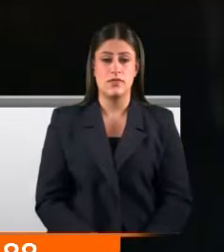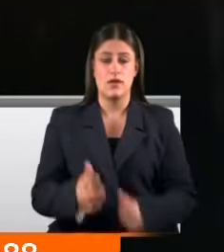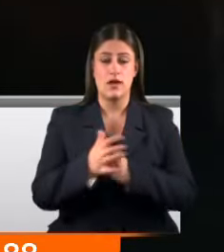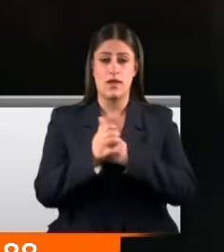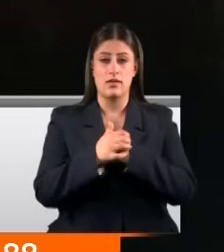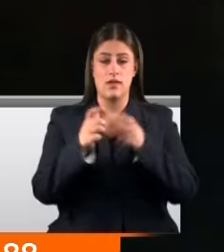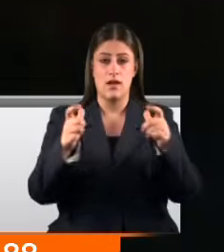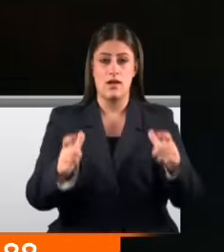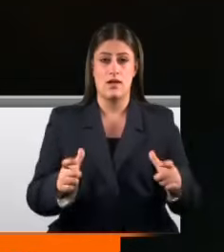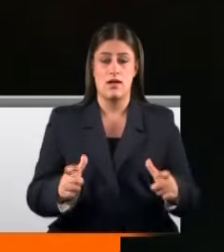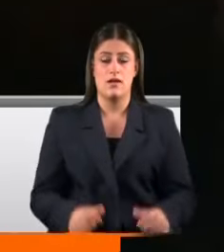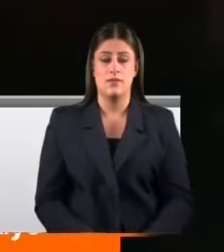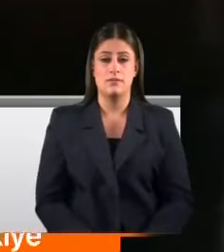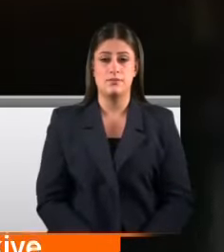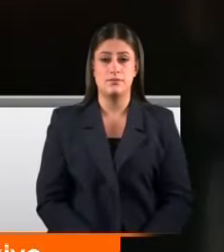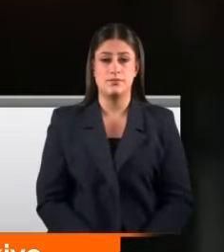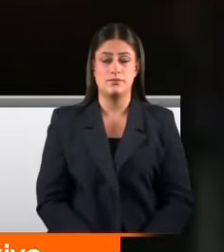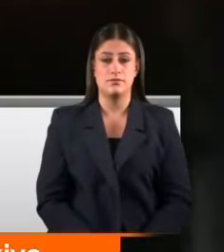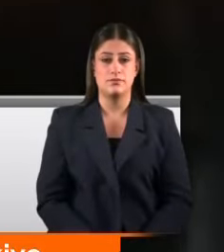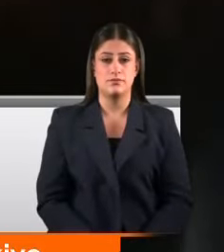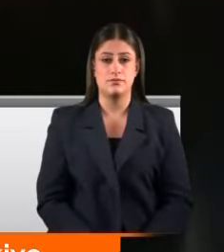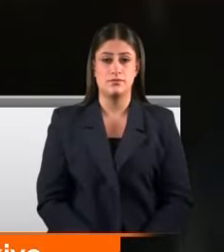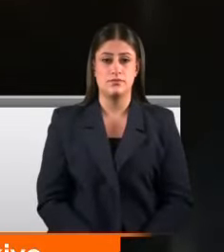Antalya. Ev yanıyor Mehmet abi.